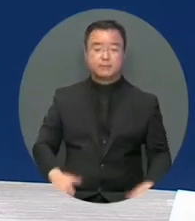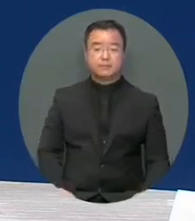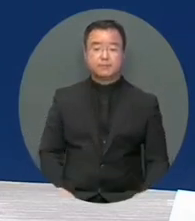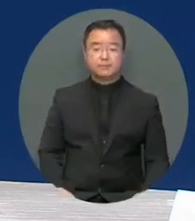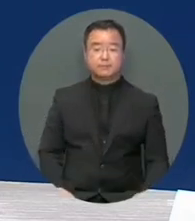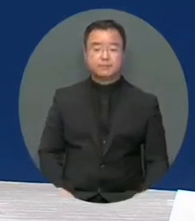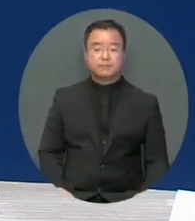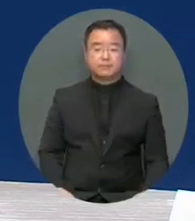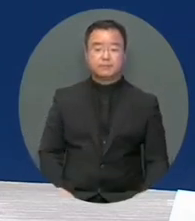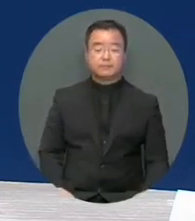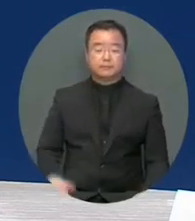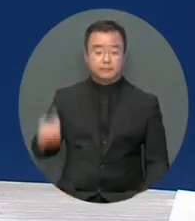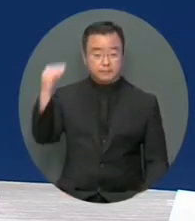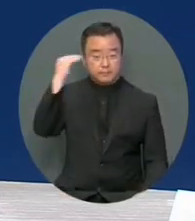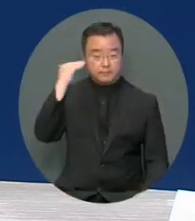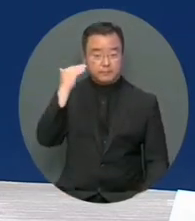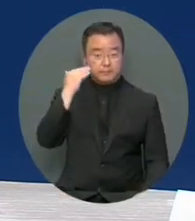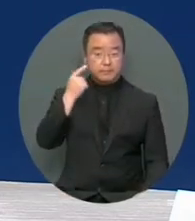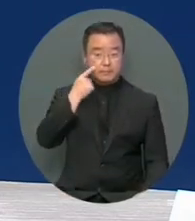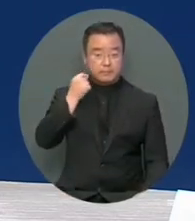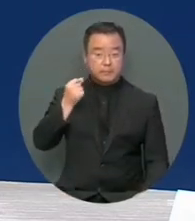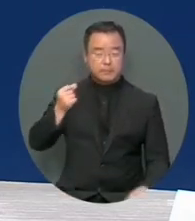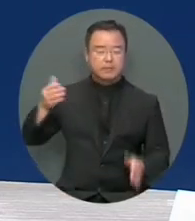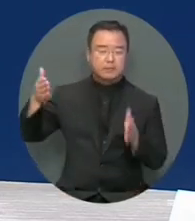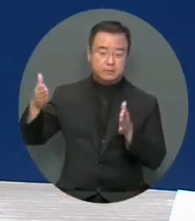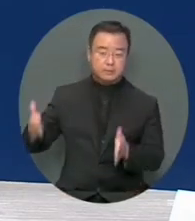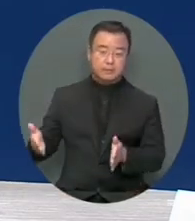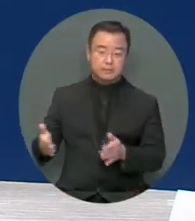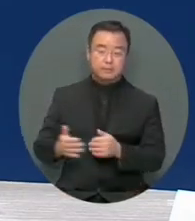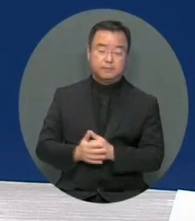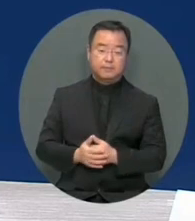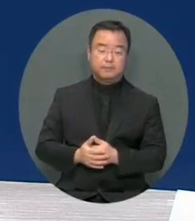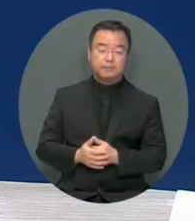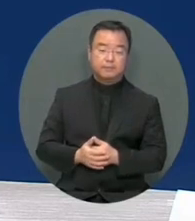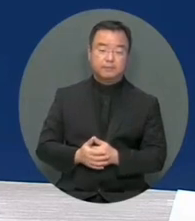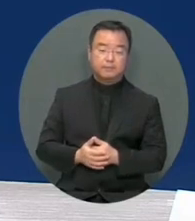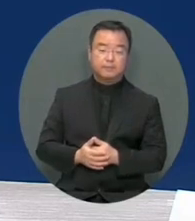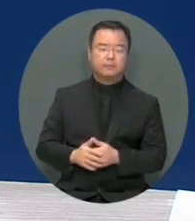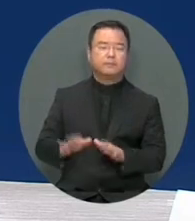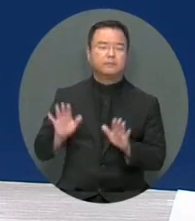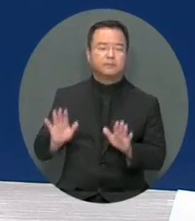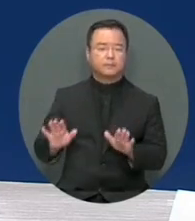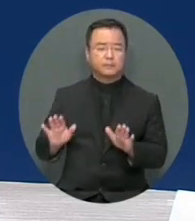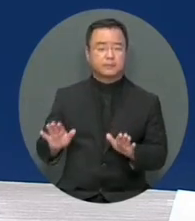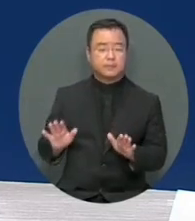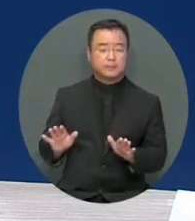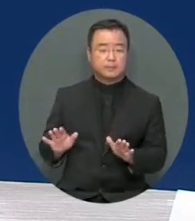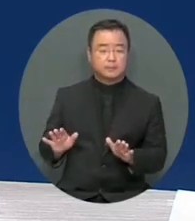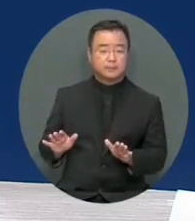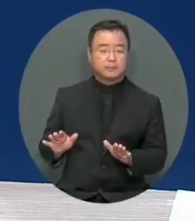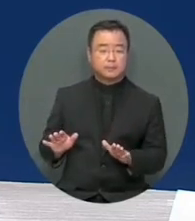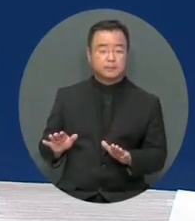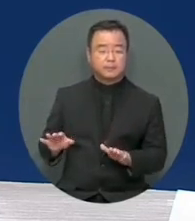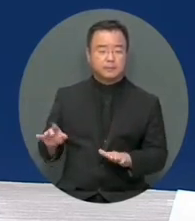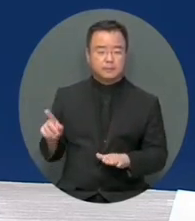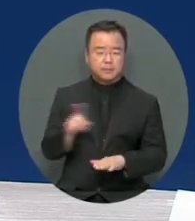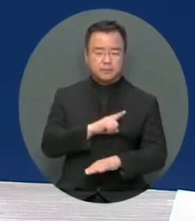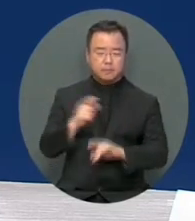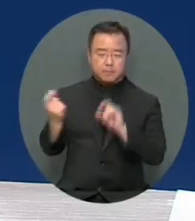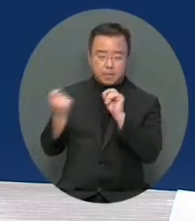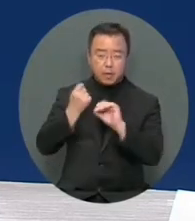하고요. 한일 관계도 일본이 우리의 아주 가장 인접한